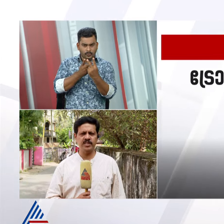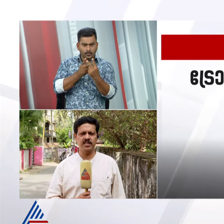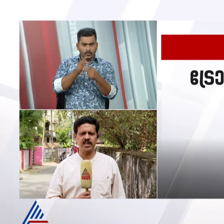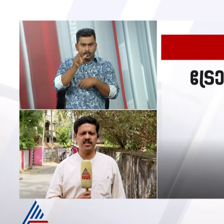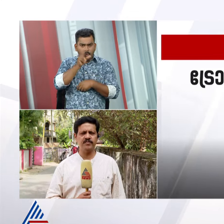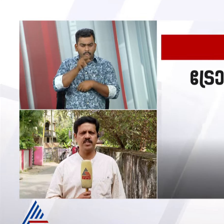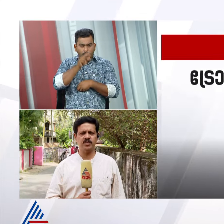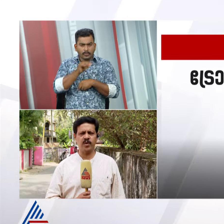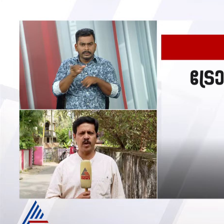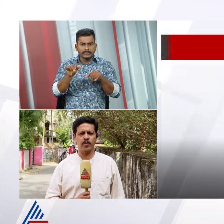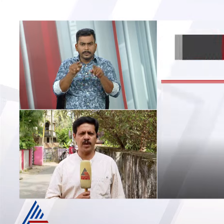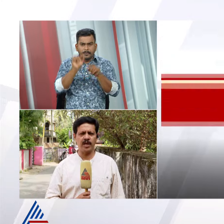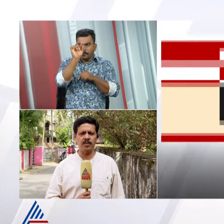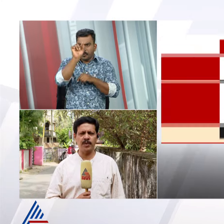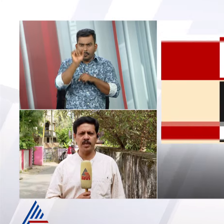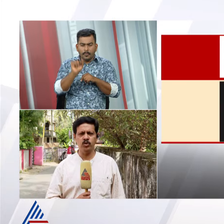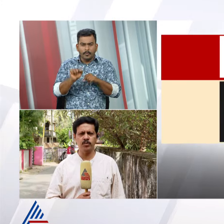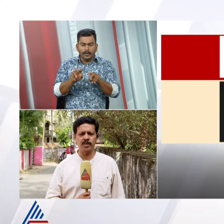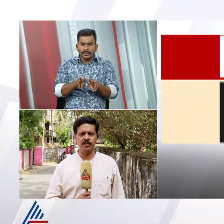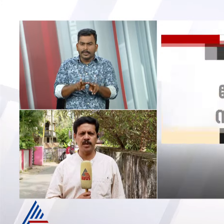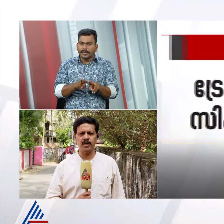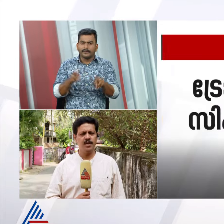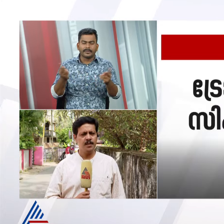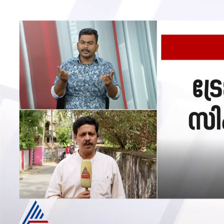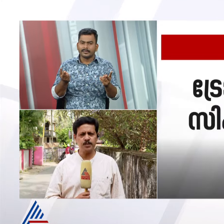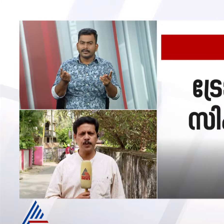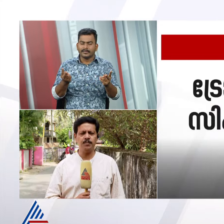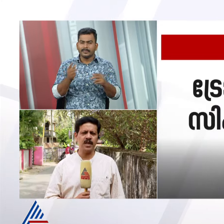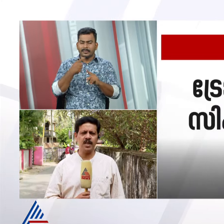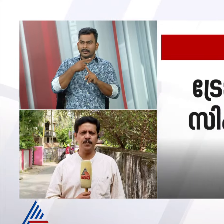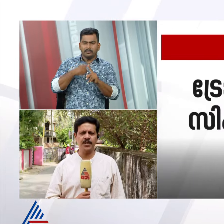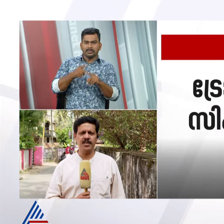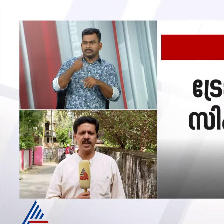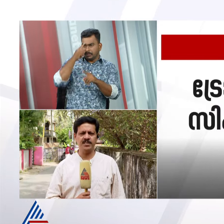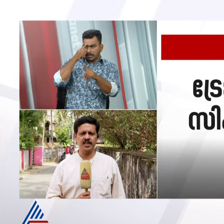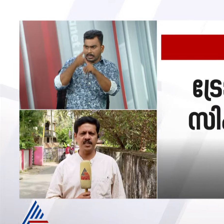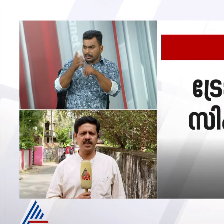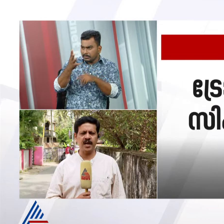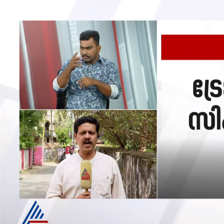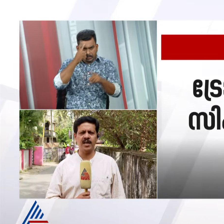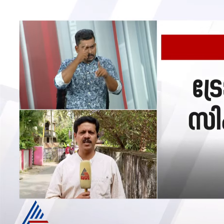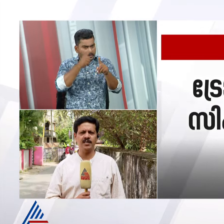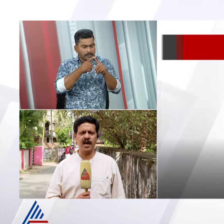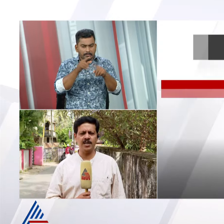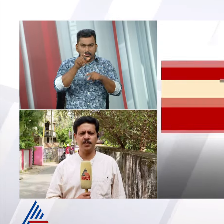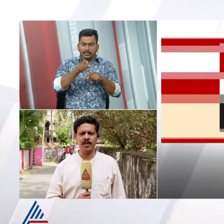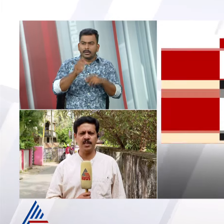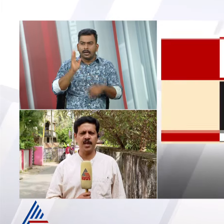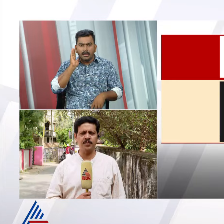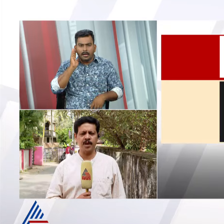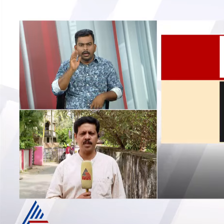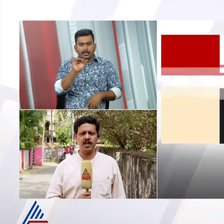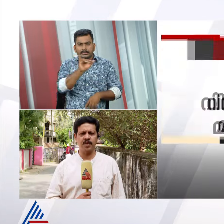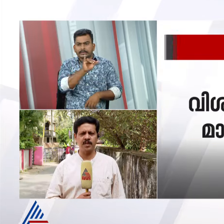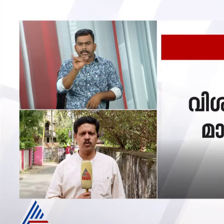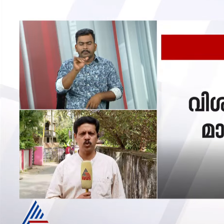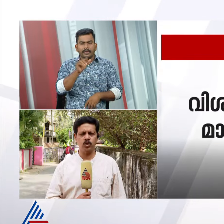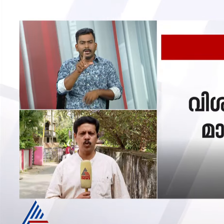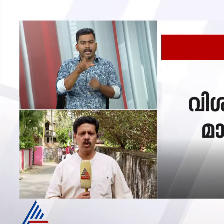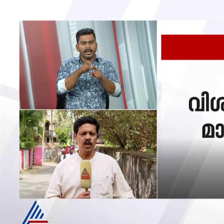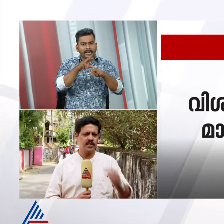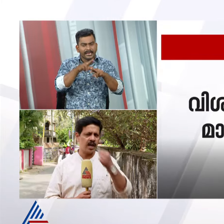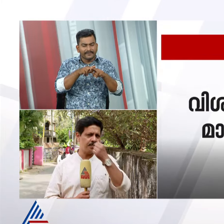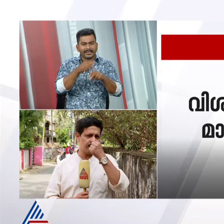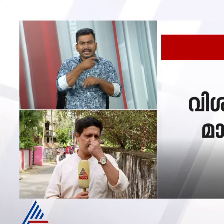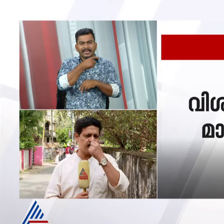ഒരേ വിഷയത്തിനകത്ത് വ്യത്യസ്തമായ അഭിപ്രായങ്ങൾ പറയുന്നു എന്ന് മാത്രമല്ല പരസ്പരം തള്ളിപ്പറയുകയാണ് ചെയ്യുന്നത്. ആര് പറയുന്നതാണ് പാർട്ടി നിലപാടെന്ന്